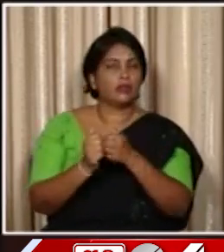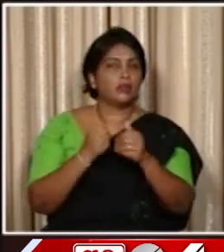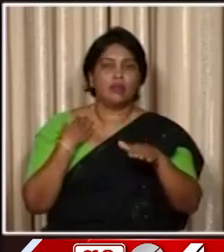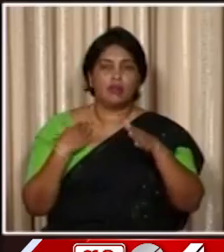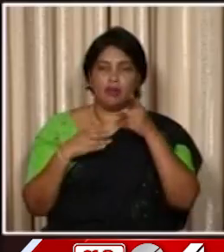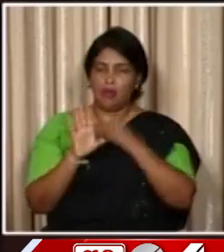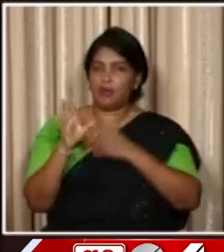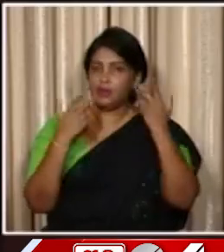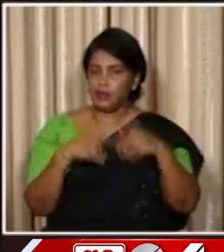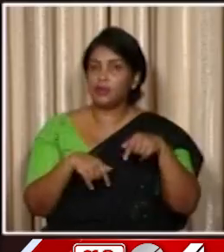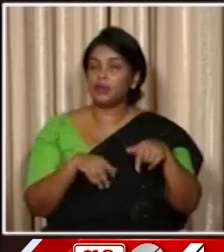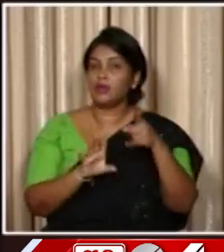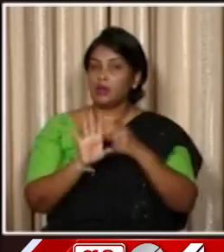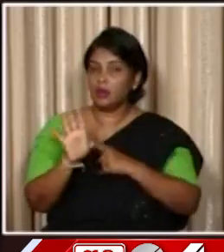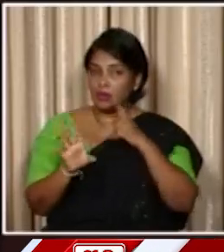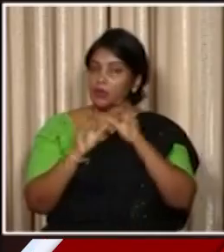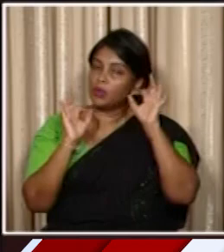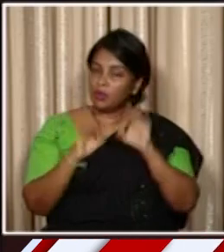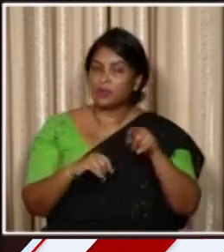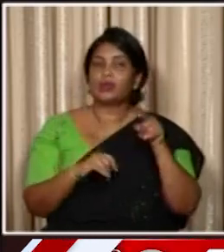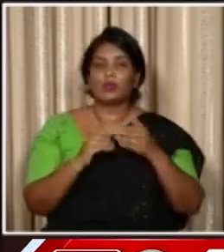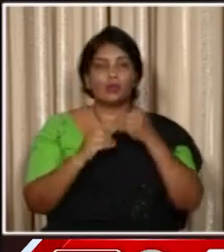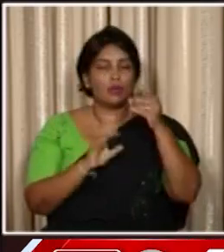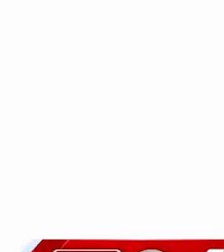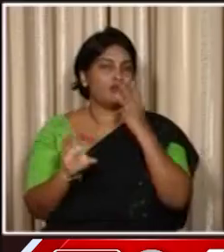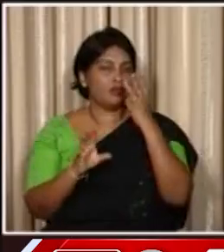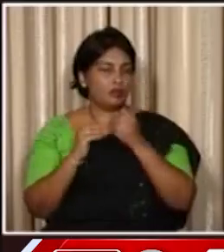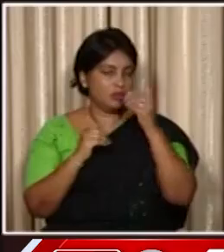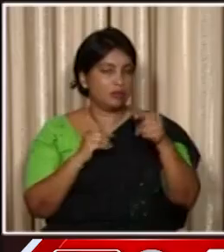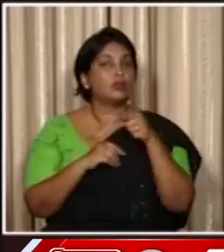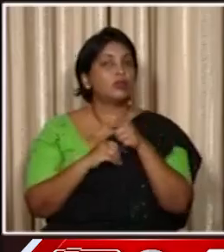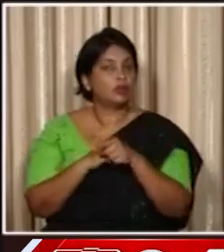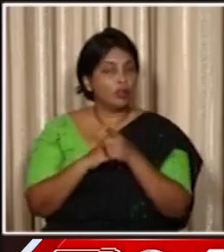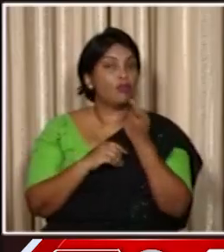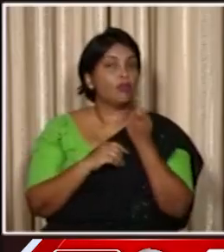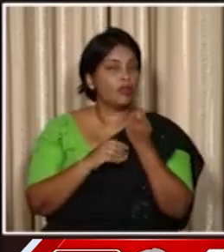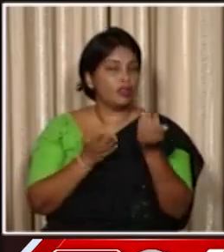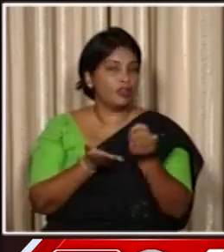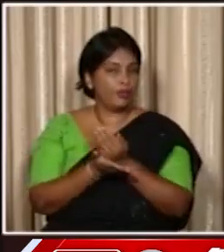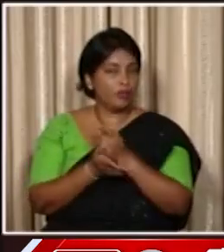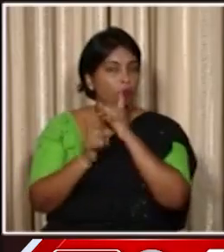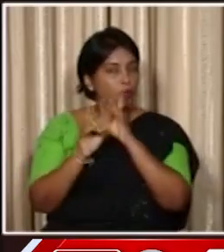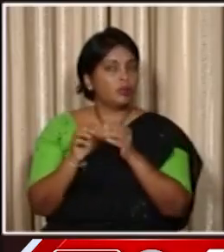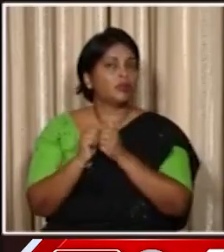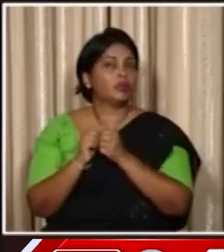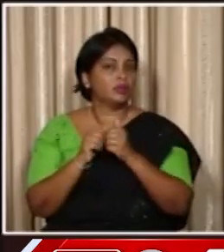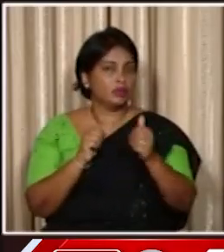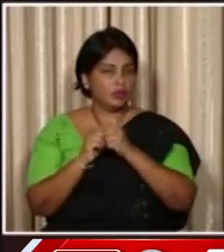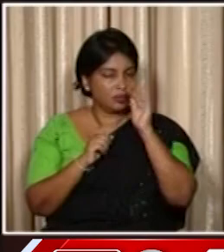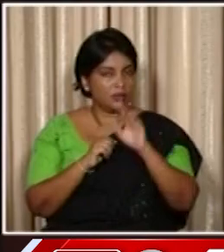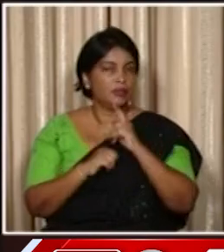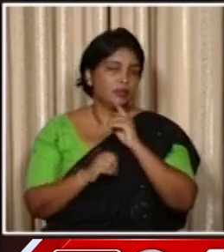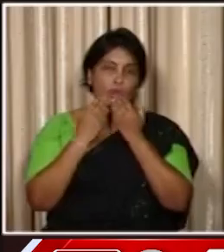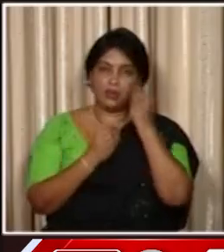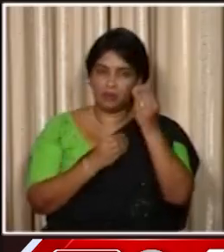වසරේ අවසන් කිරීමට ඒ අනුව මේ වසරේ මේක කරන්නේ නැතුව ඉදිරි අවුරුදු 3 සඳහා ඒ මුදල් වෙන් කිරීම ඒ අනුව කිරීම සඳහා කටයුතු කරන්න කියන එකත් අපි